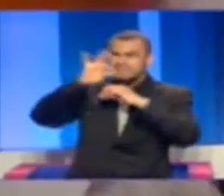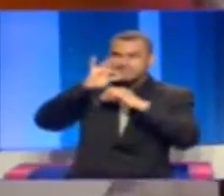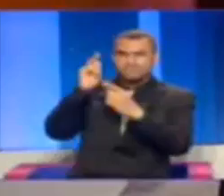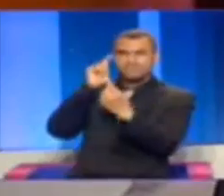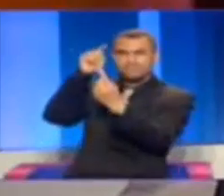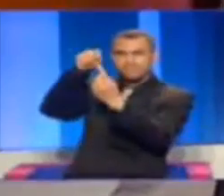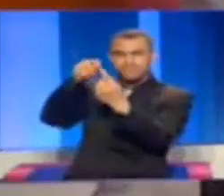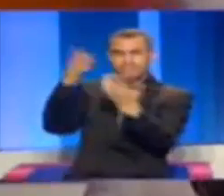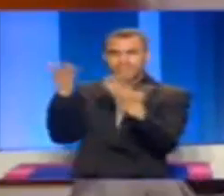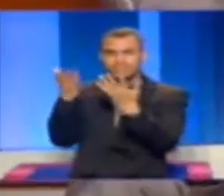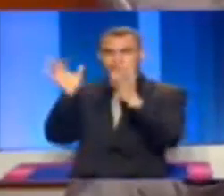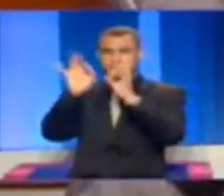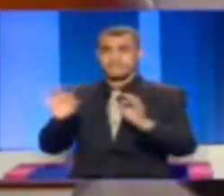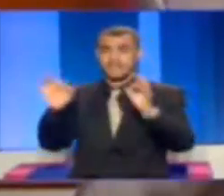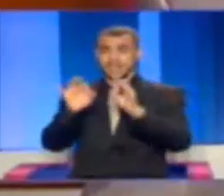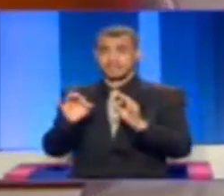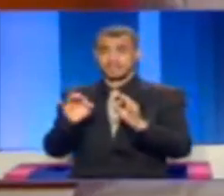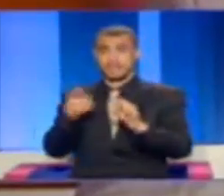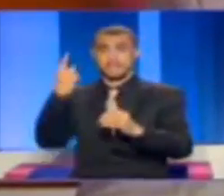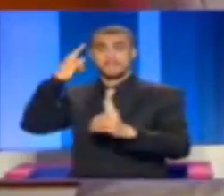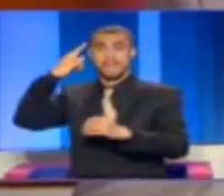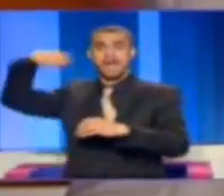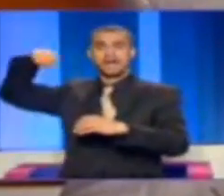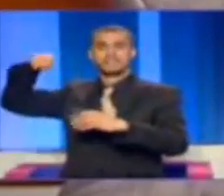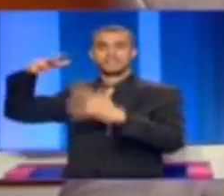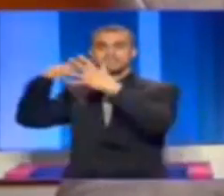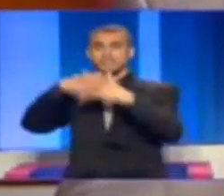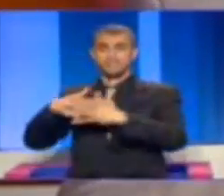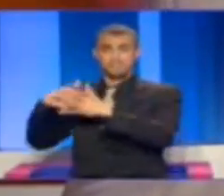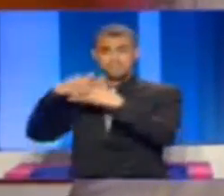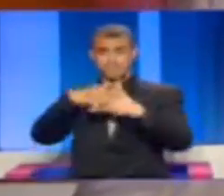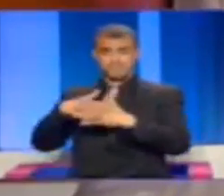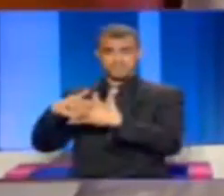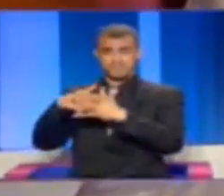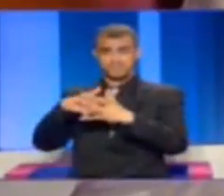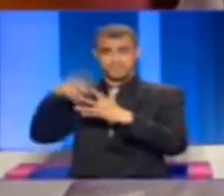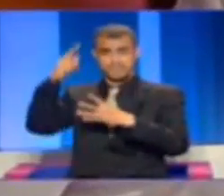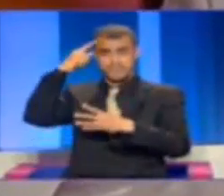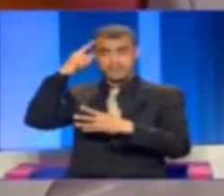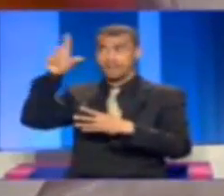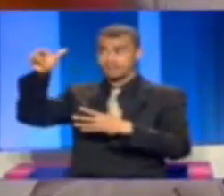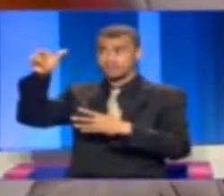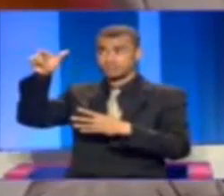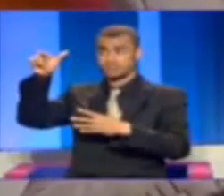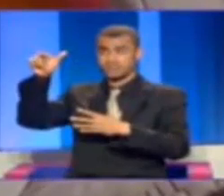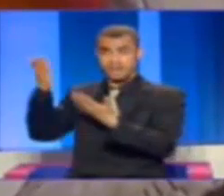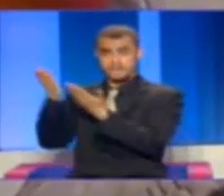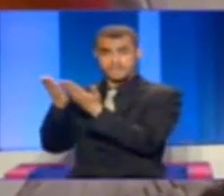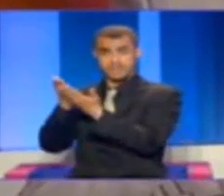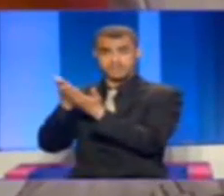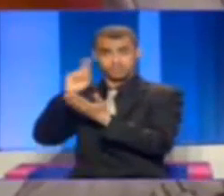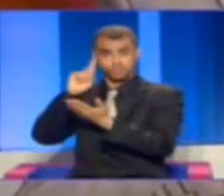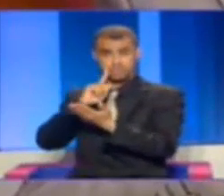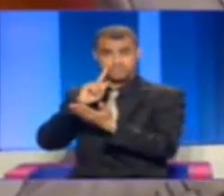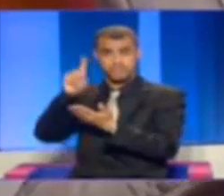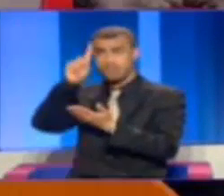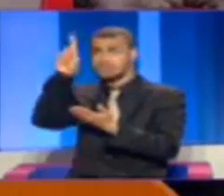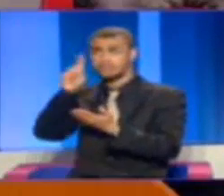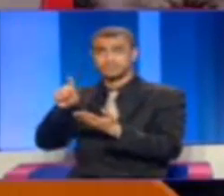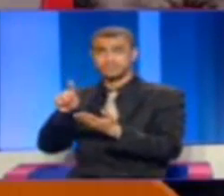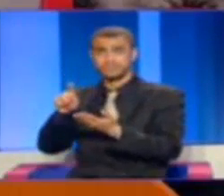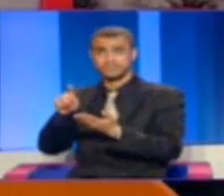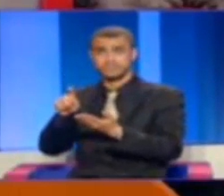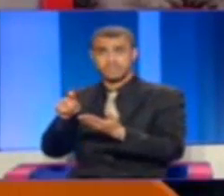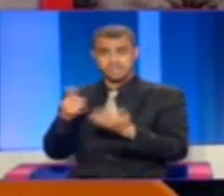واش كذلك اوباما عنده حتى هو المدارس اللي عندنا حنايا ديال الصوم، باعتبار